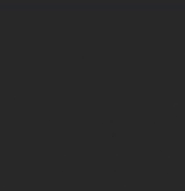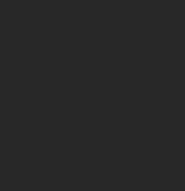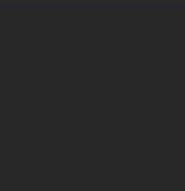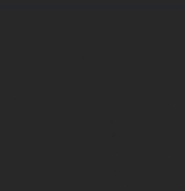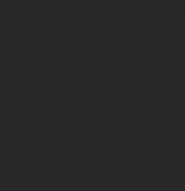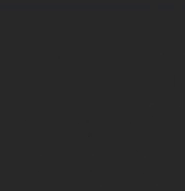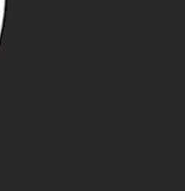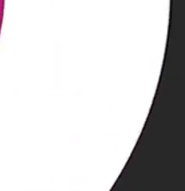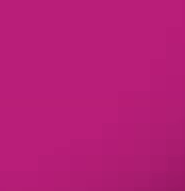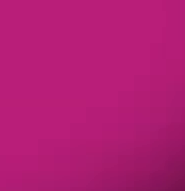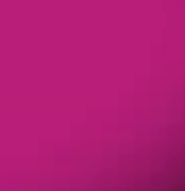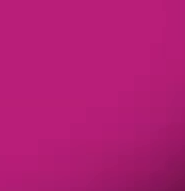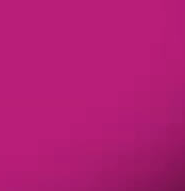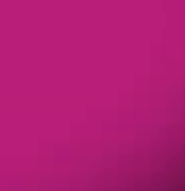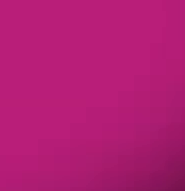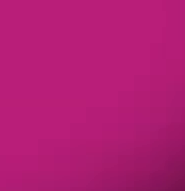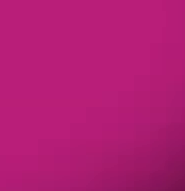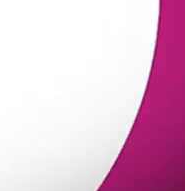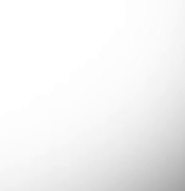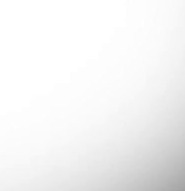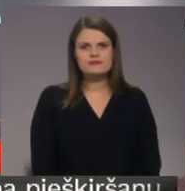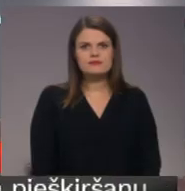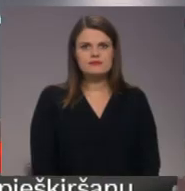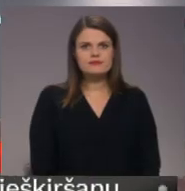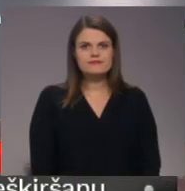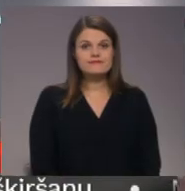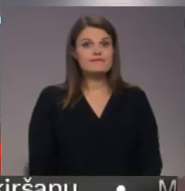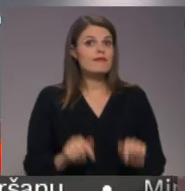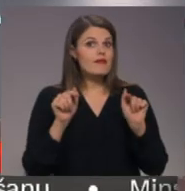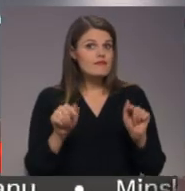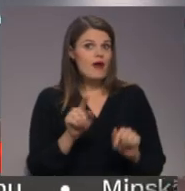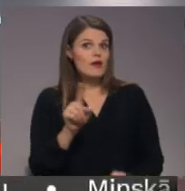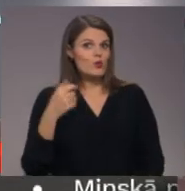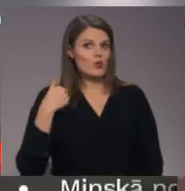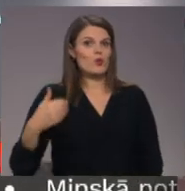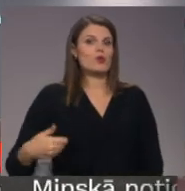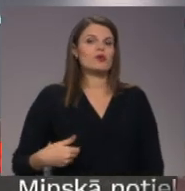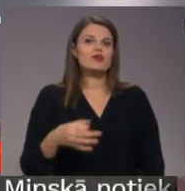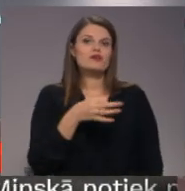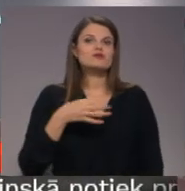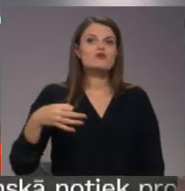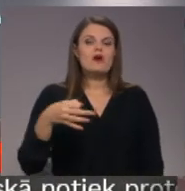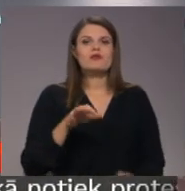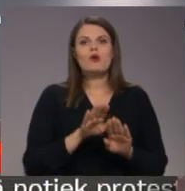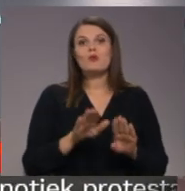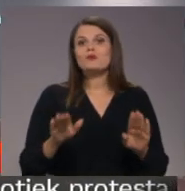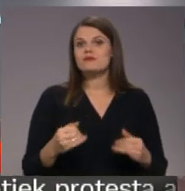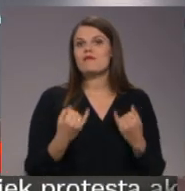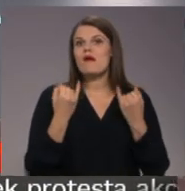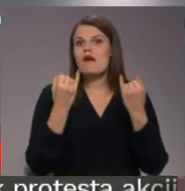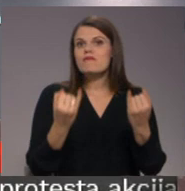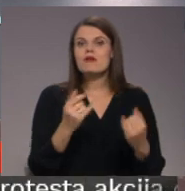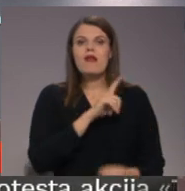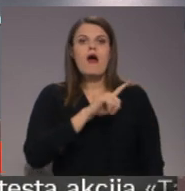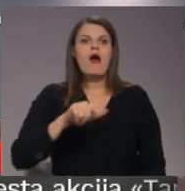Re, viss ēters ir te! Tā ir Kuldīgas novada muzeja dāvana Latvijai dzimšanas dienā. Tā